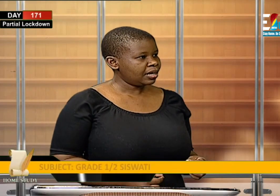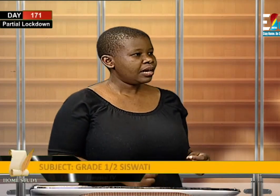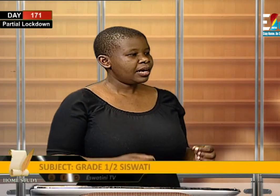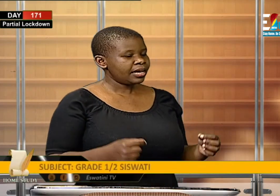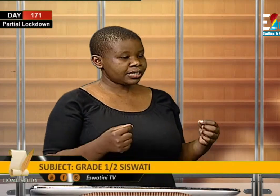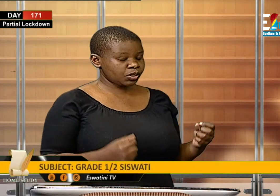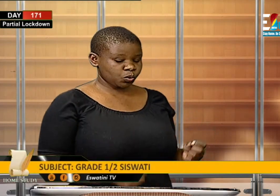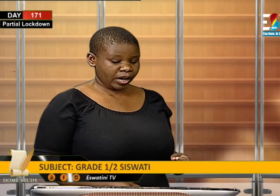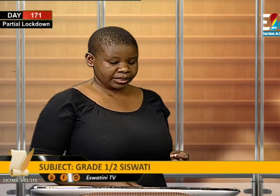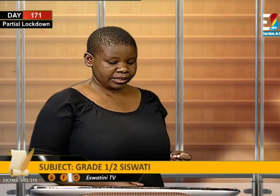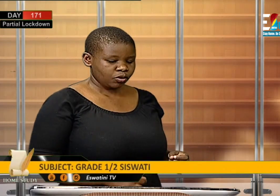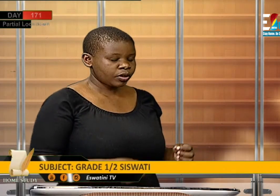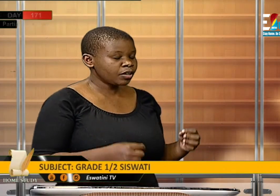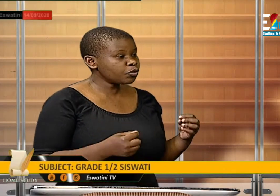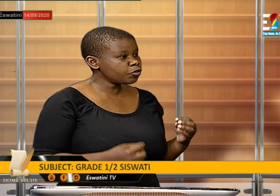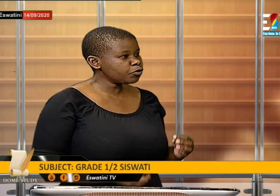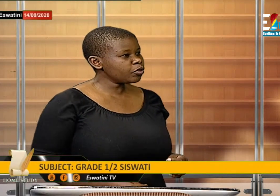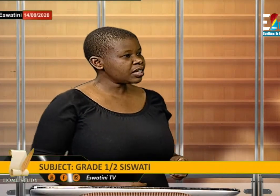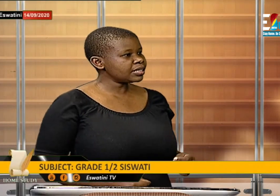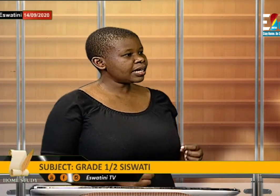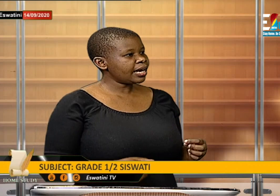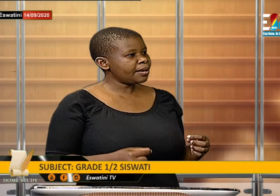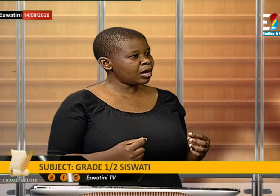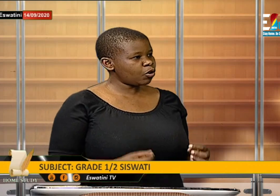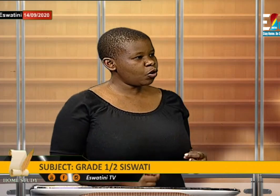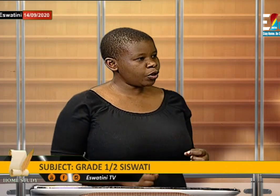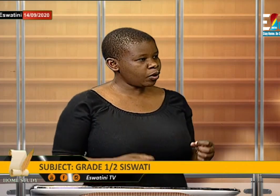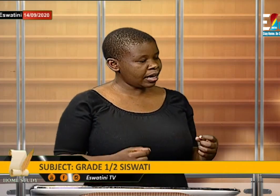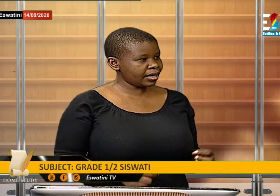emagama esiswati